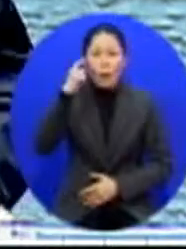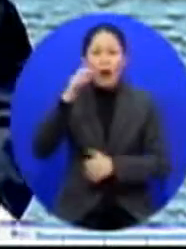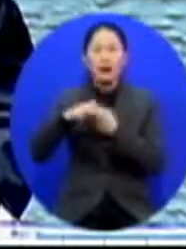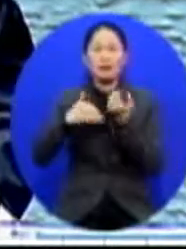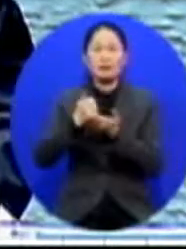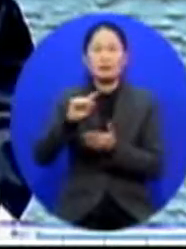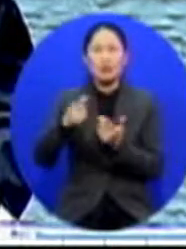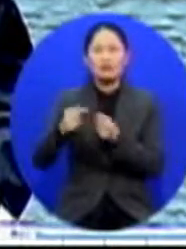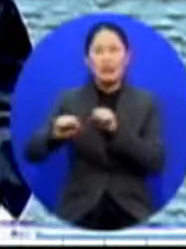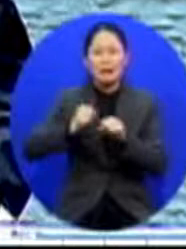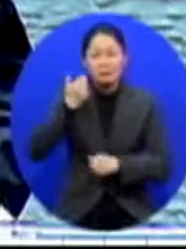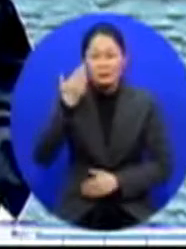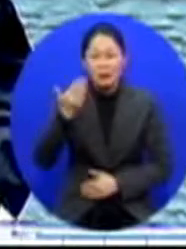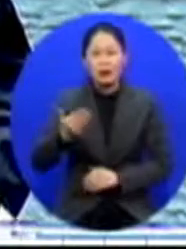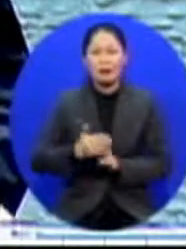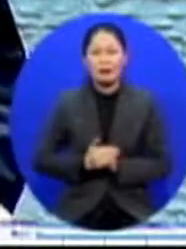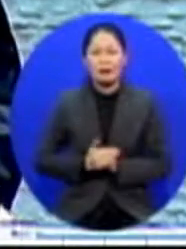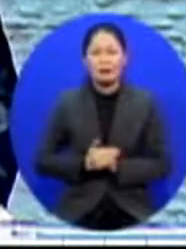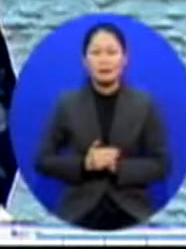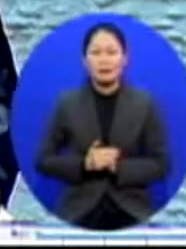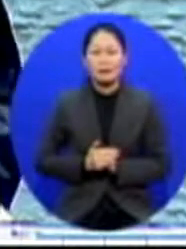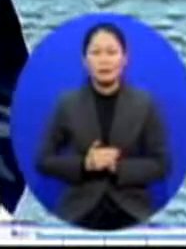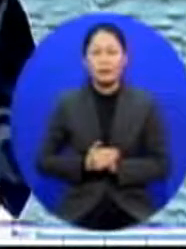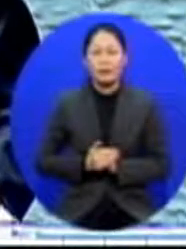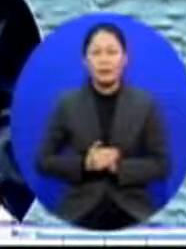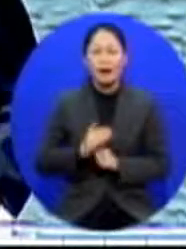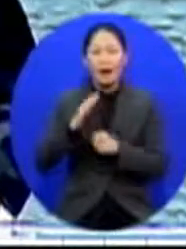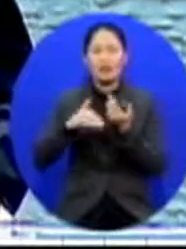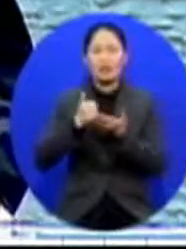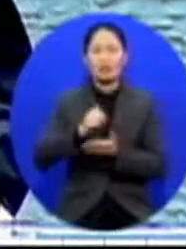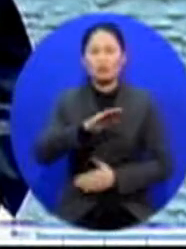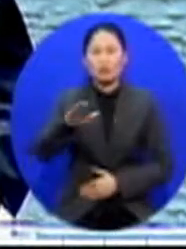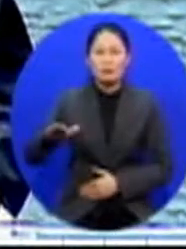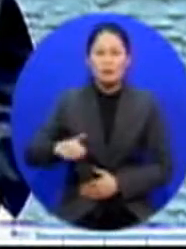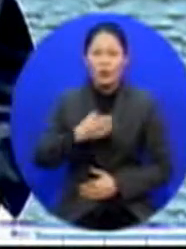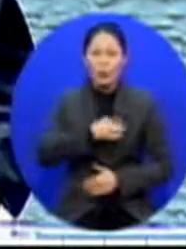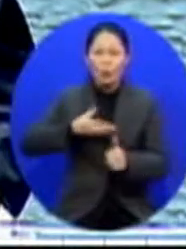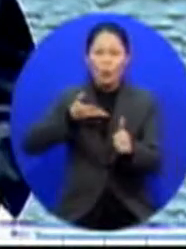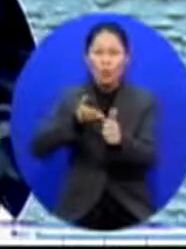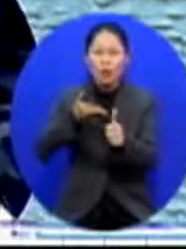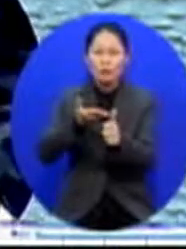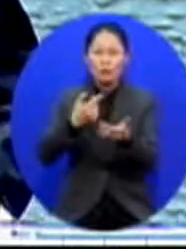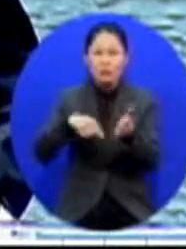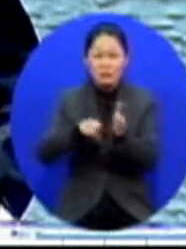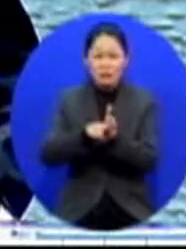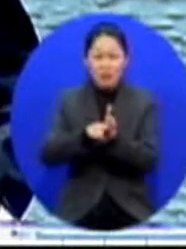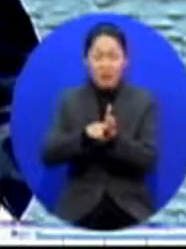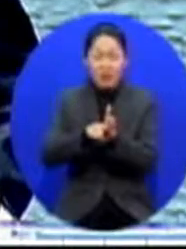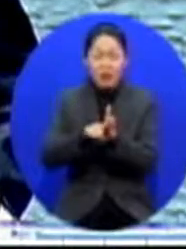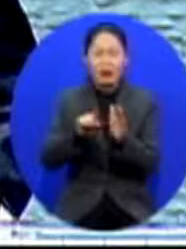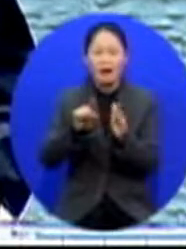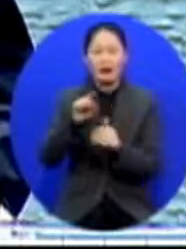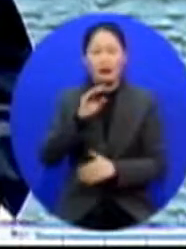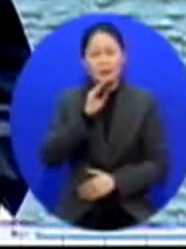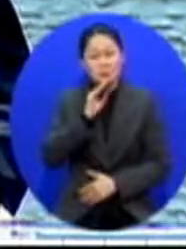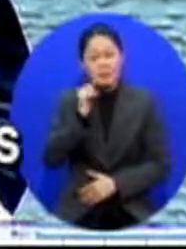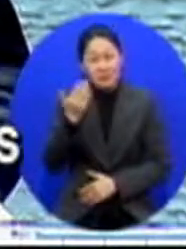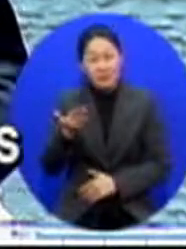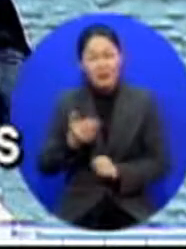그렇게 하신 않은 거죠 하나님이 우리를 괴롭히려고 하시는 것일까요